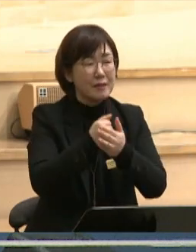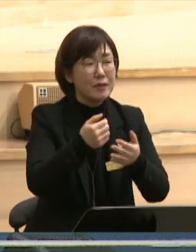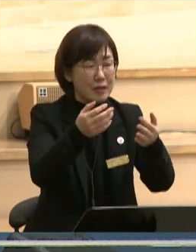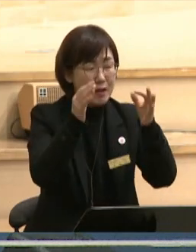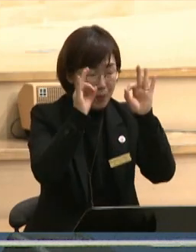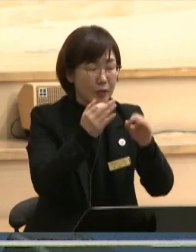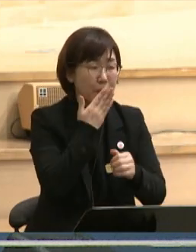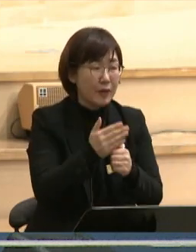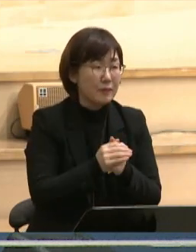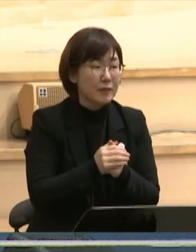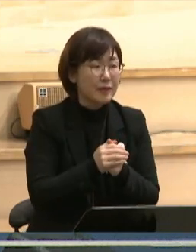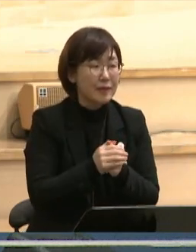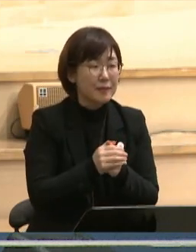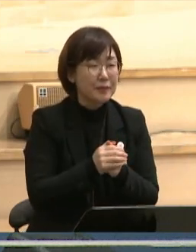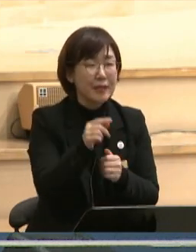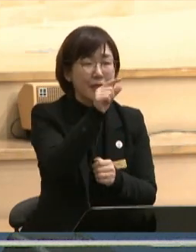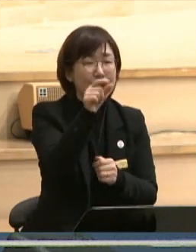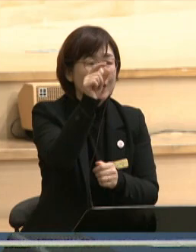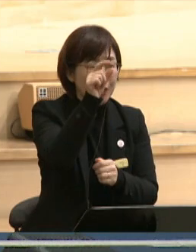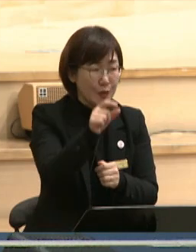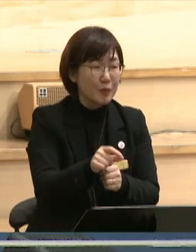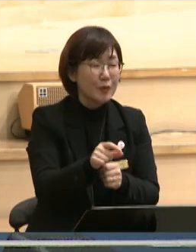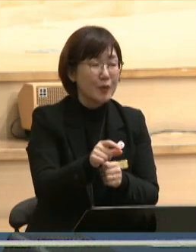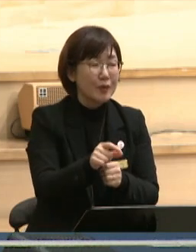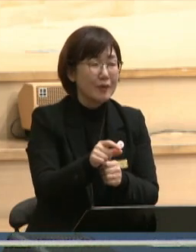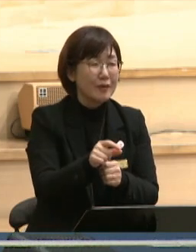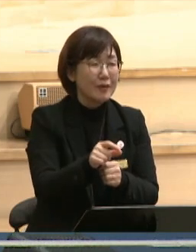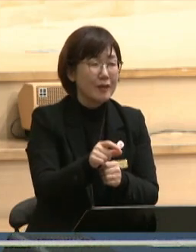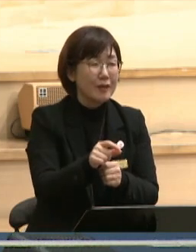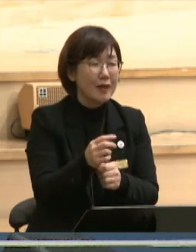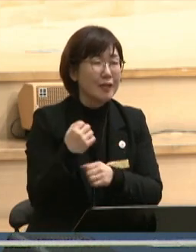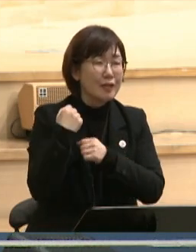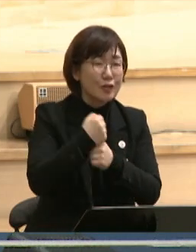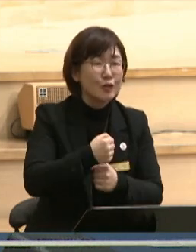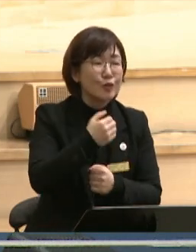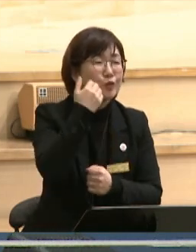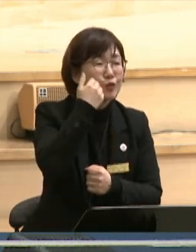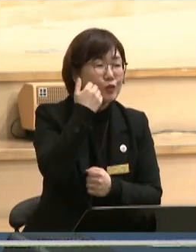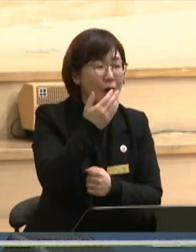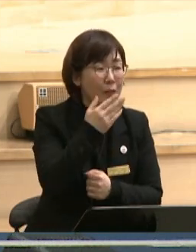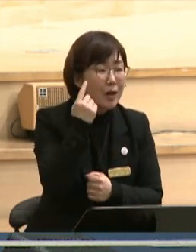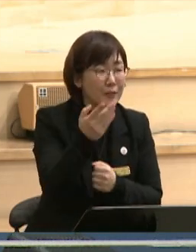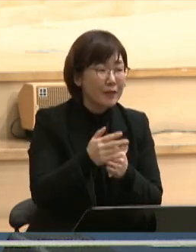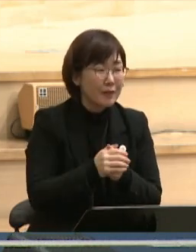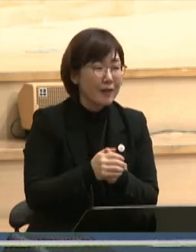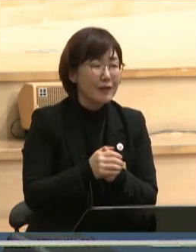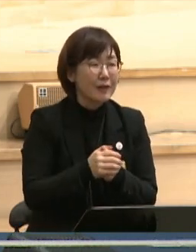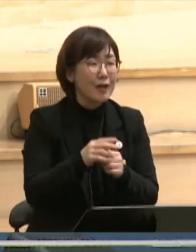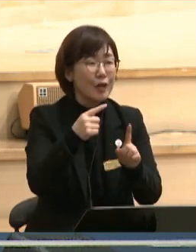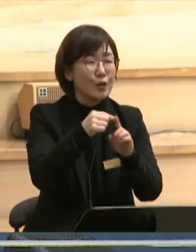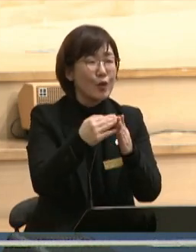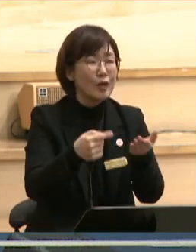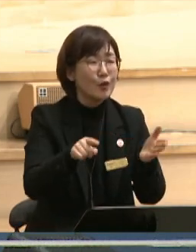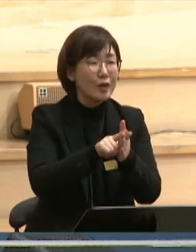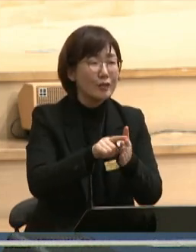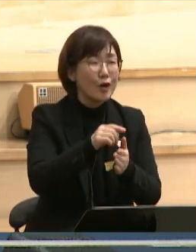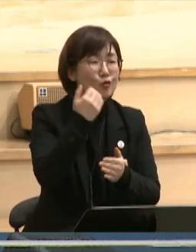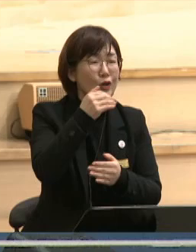위해서 누가 십자가를 지시겠습니까 거창하게 생각하지 마십시오